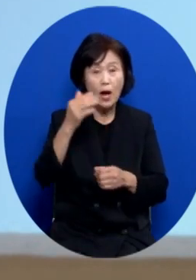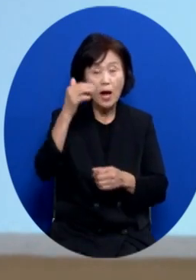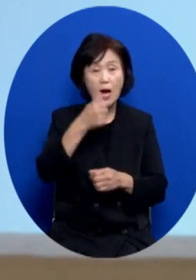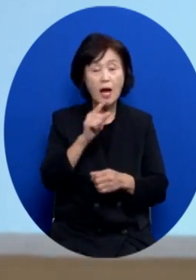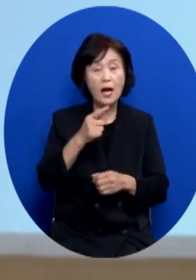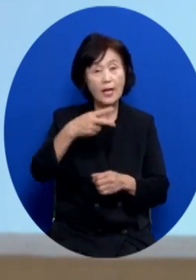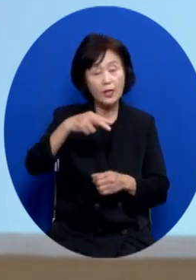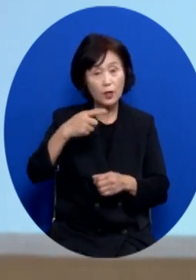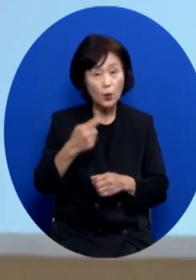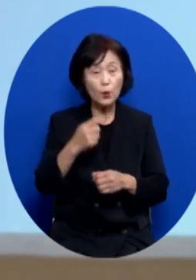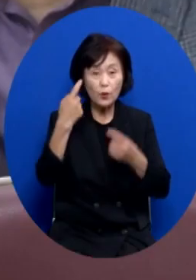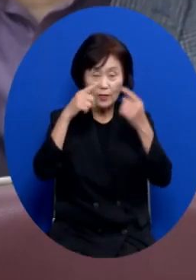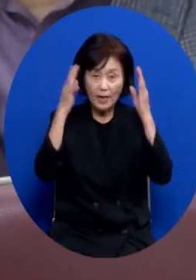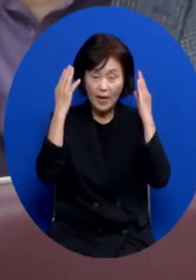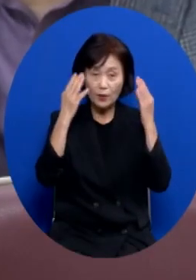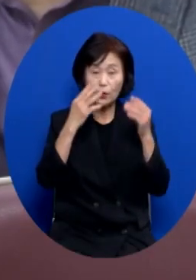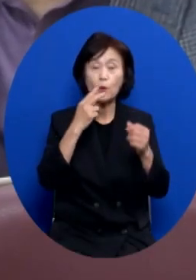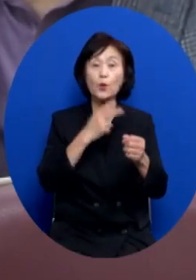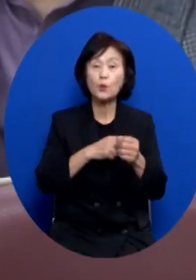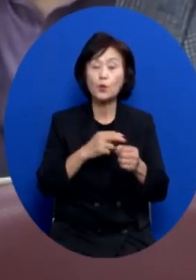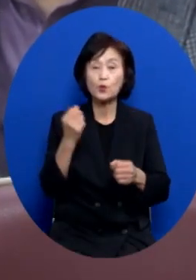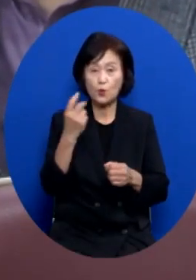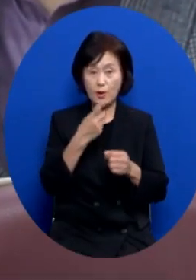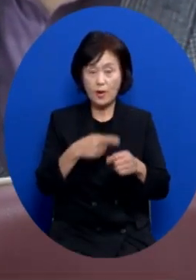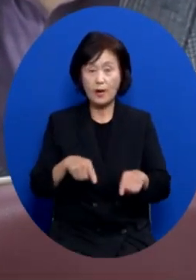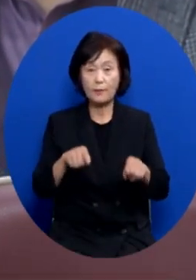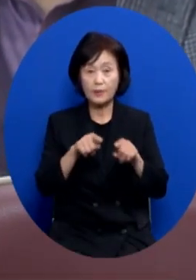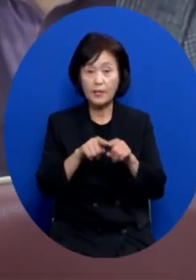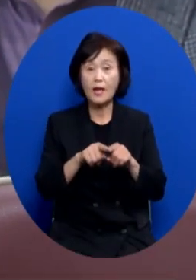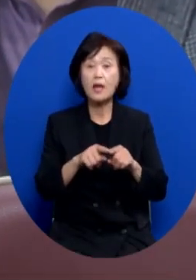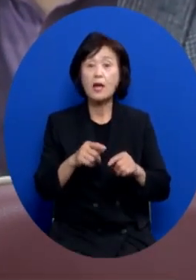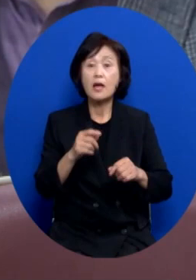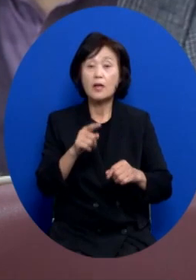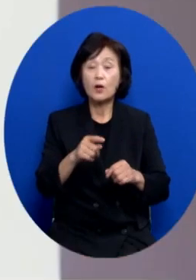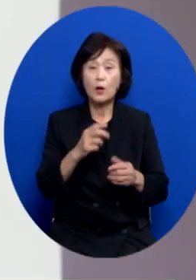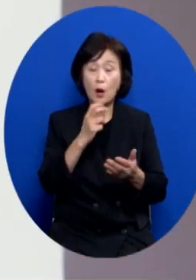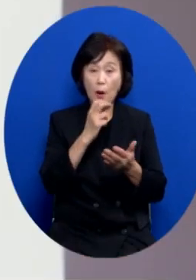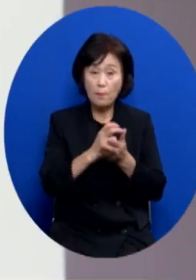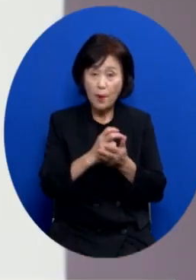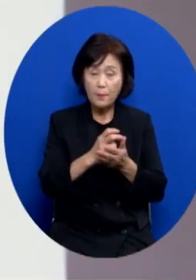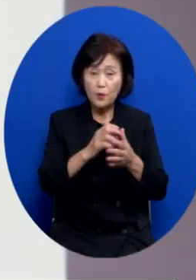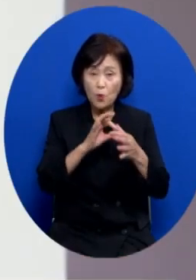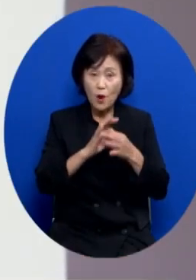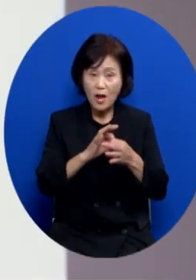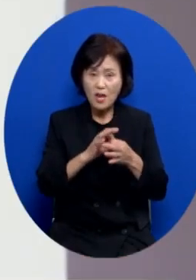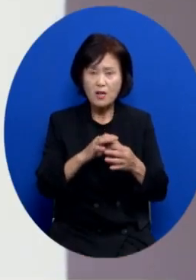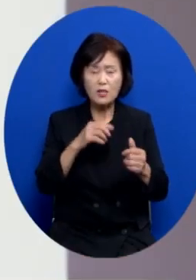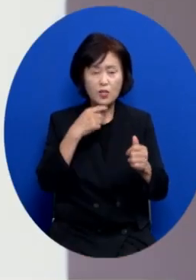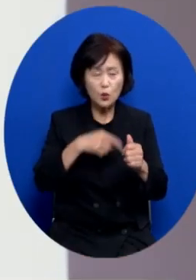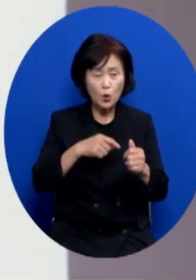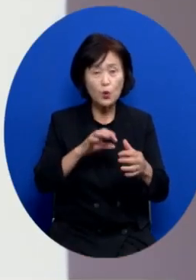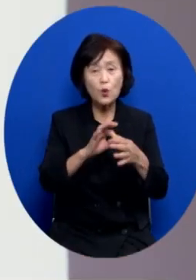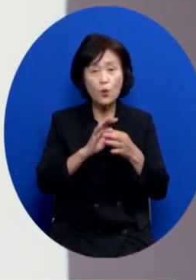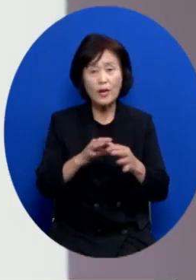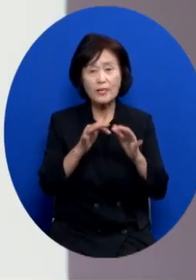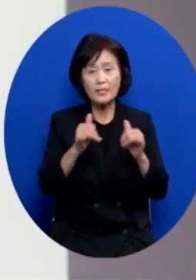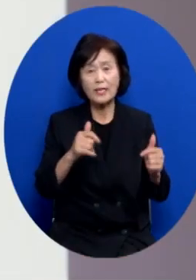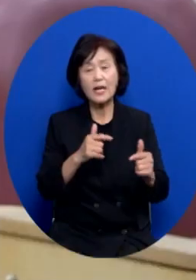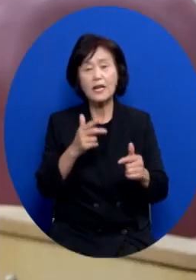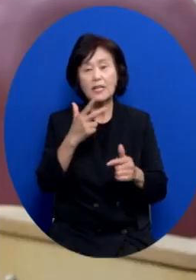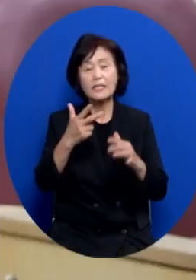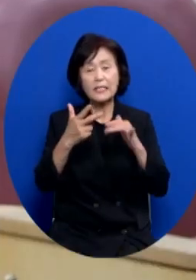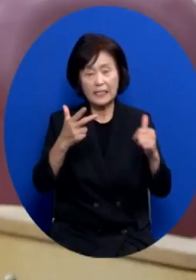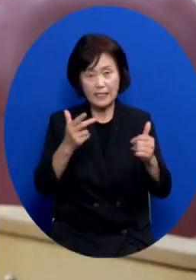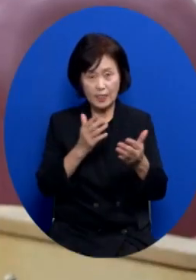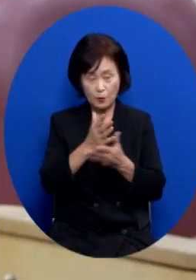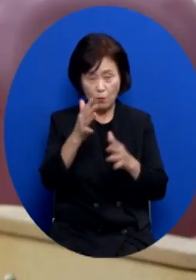기헌 교수 법무법인 저스티스 대표 지영준 변호사 등 법조계와 교육계 전문가들 강사로 함께했습니다